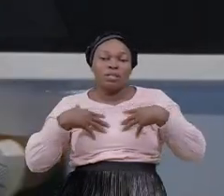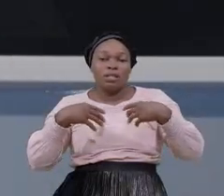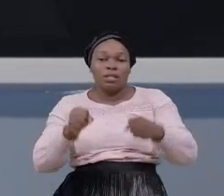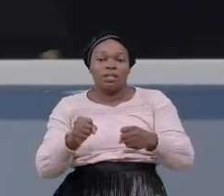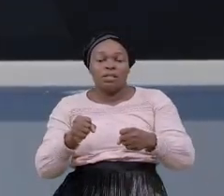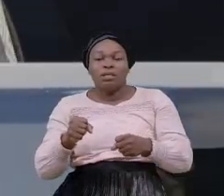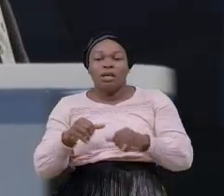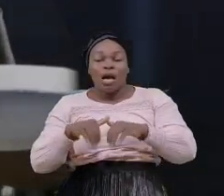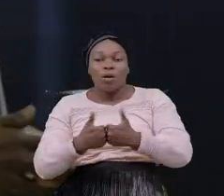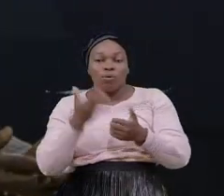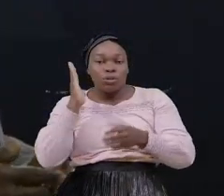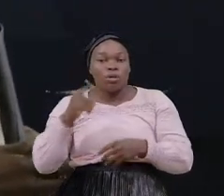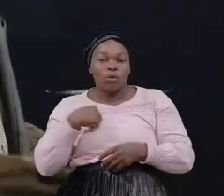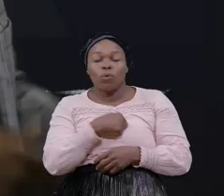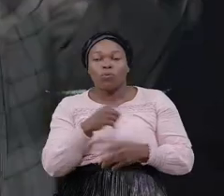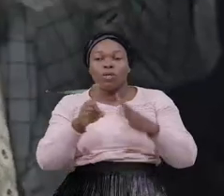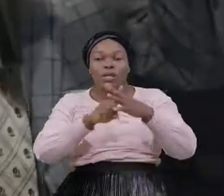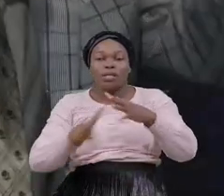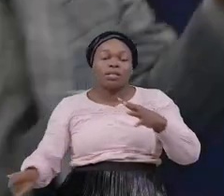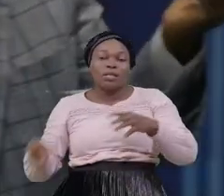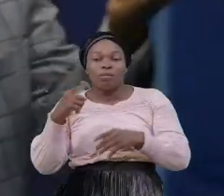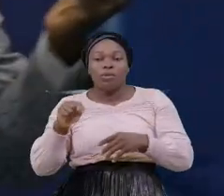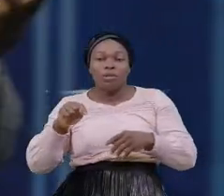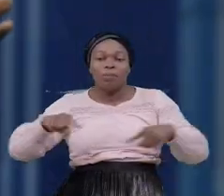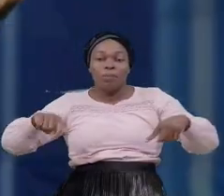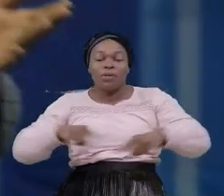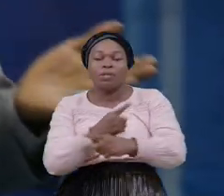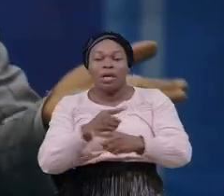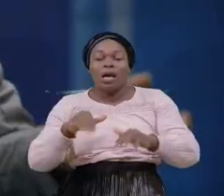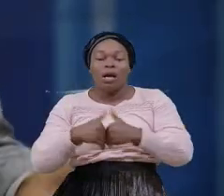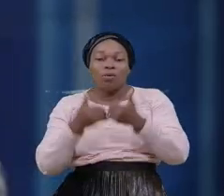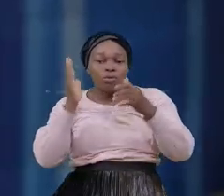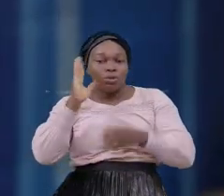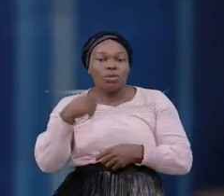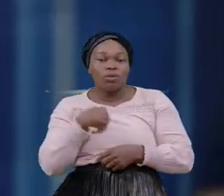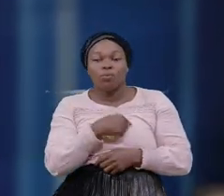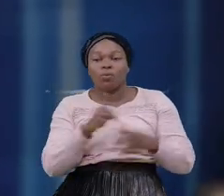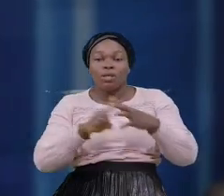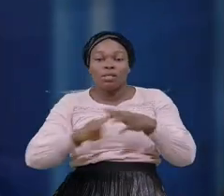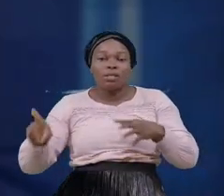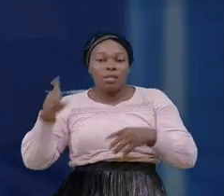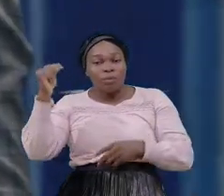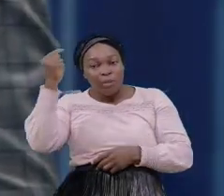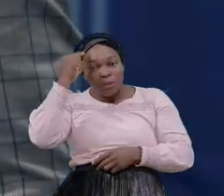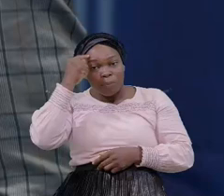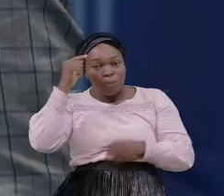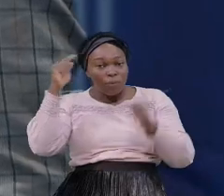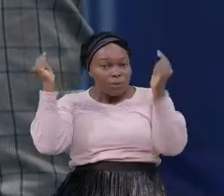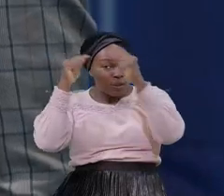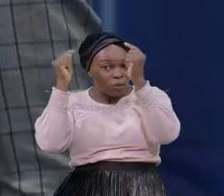qui offre la guérison. Comment peut-on échapper le traumatisme, les